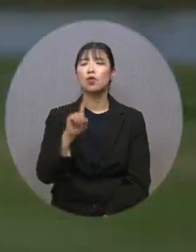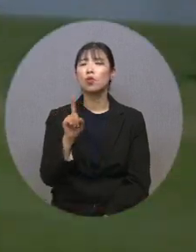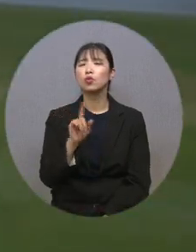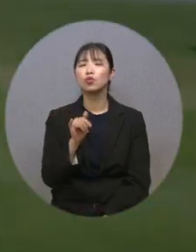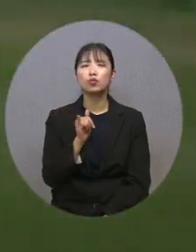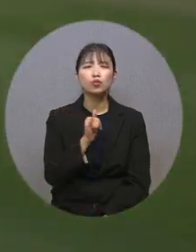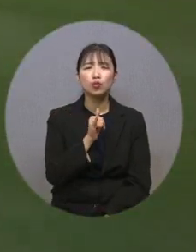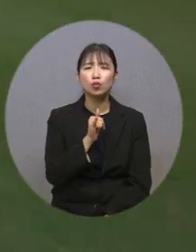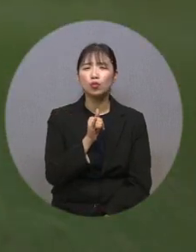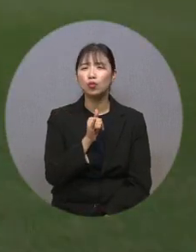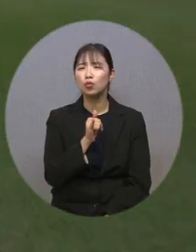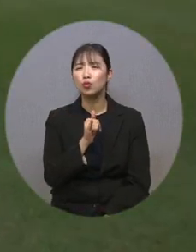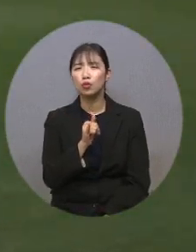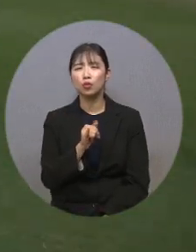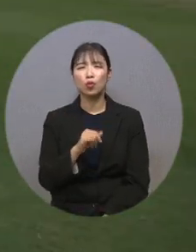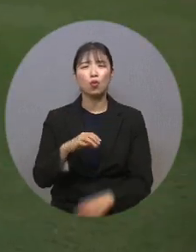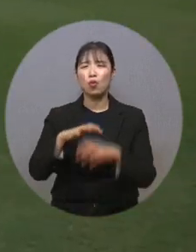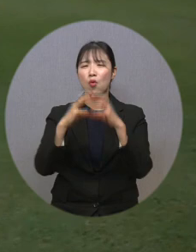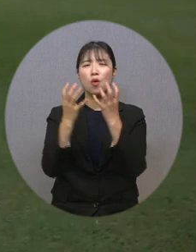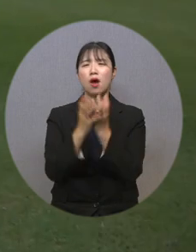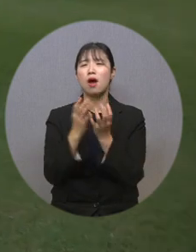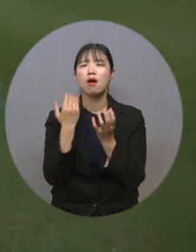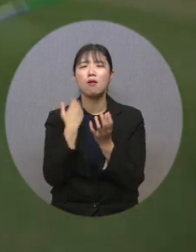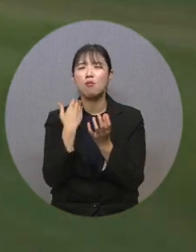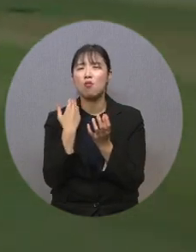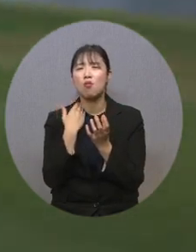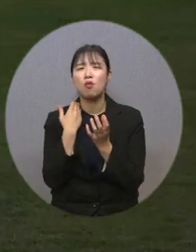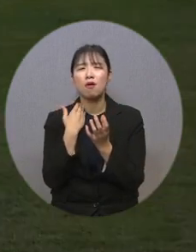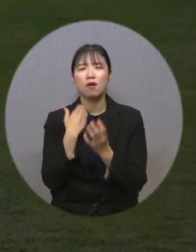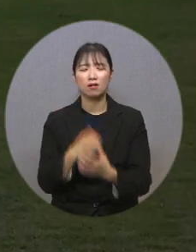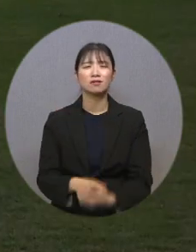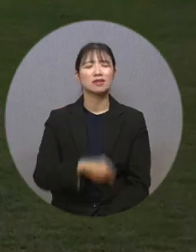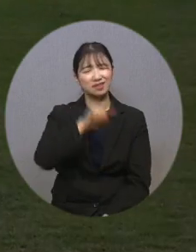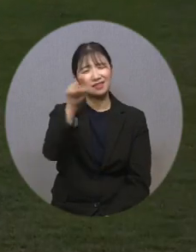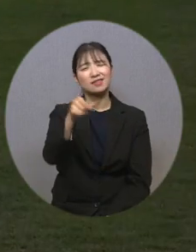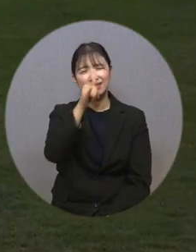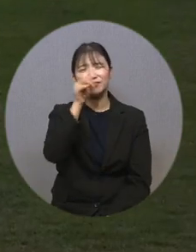공? 공이 안 보여. 잘 갔을 거야. 가자.